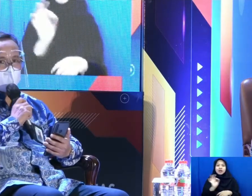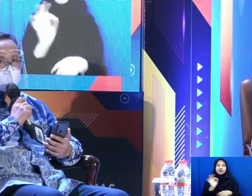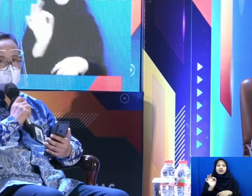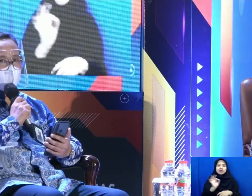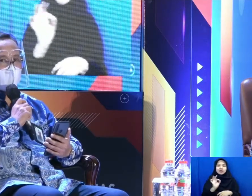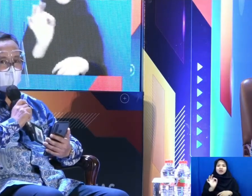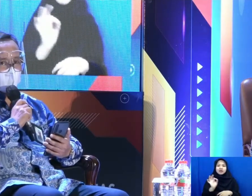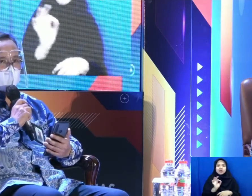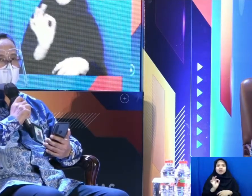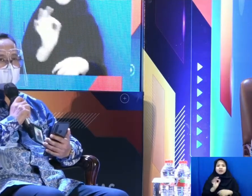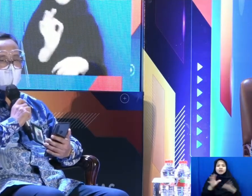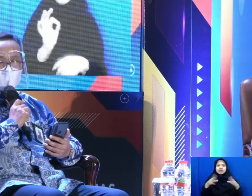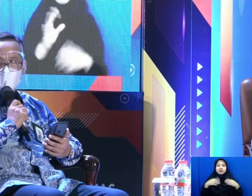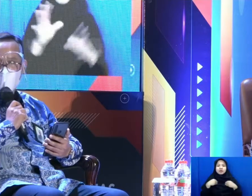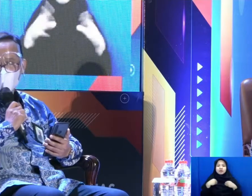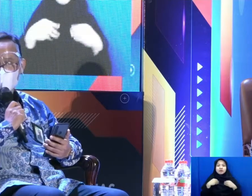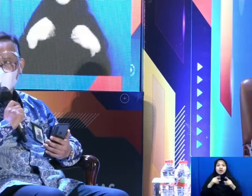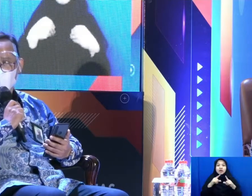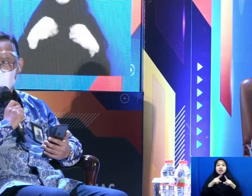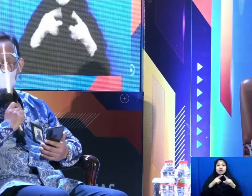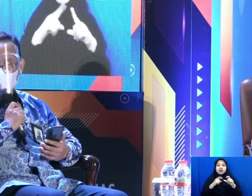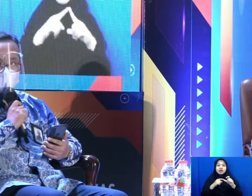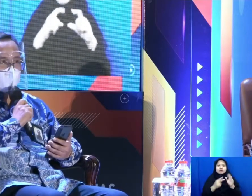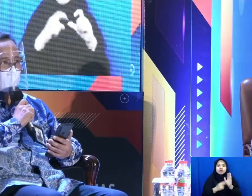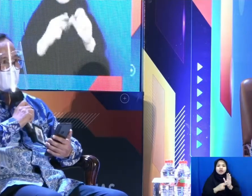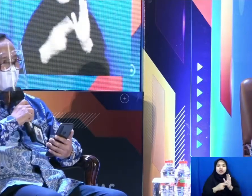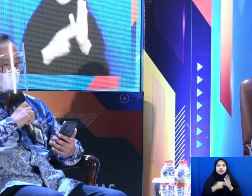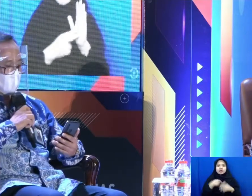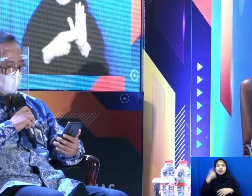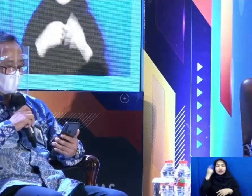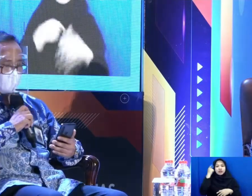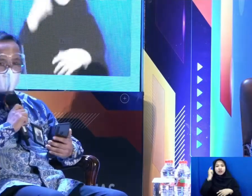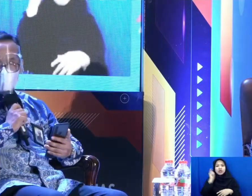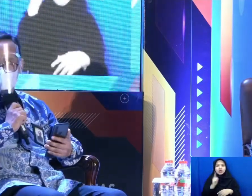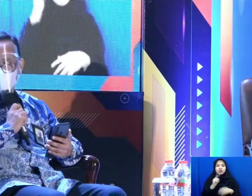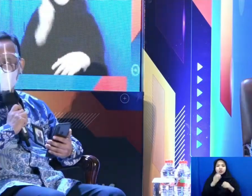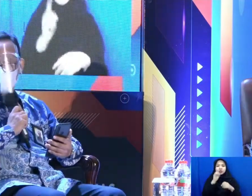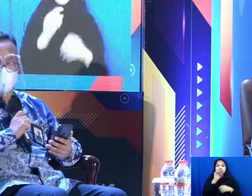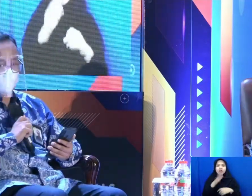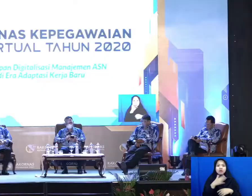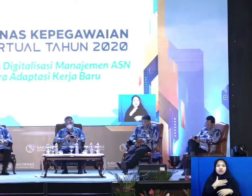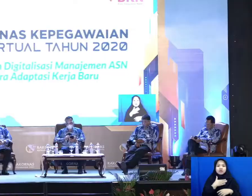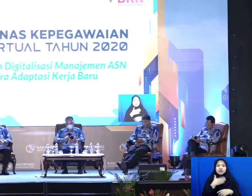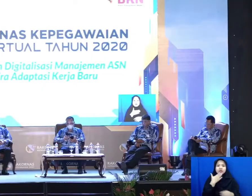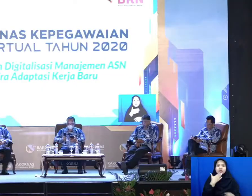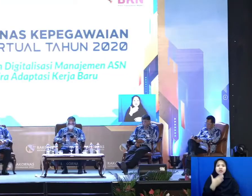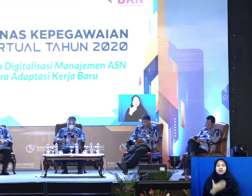penerimaan ASN terakhir yaitu Tanggapan saya terima kasih baik Harris